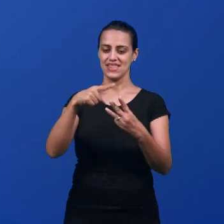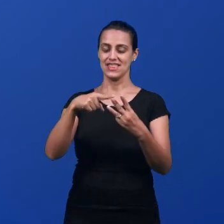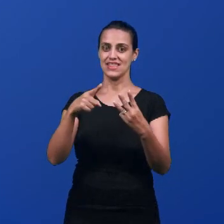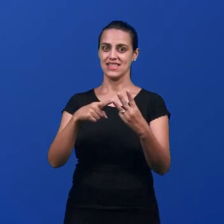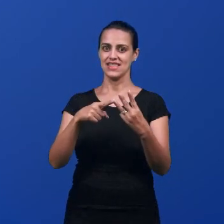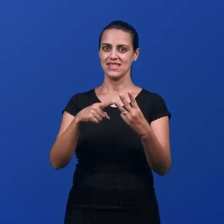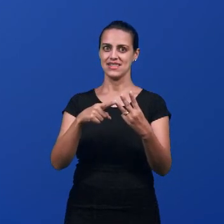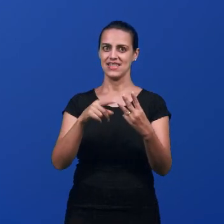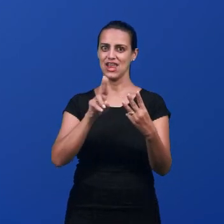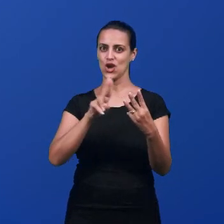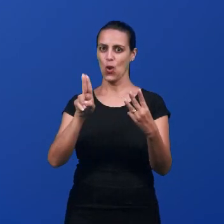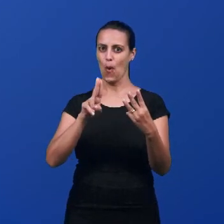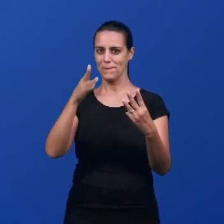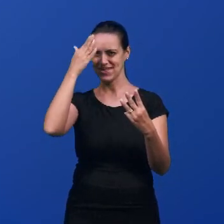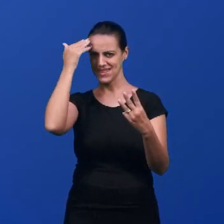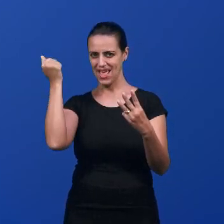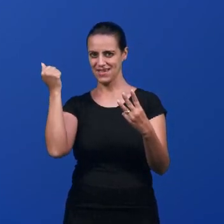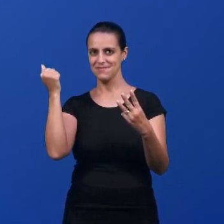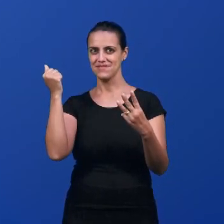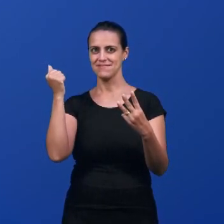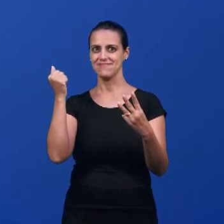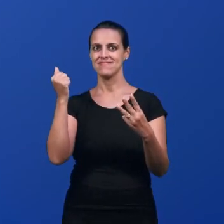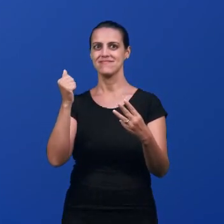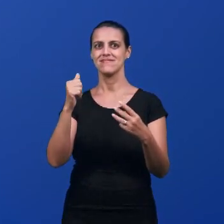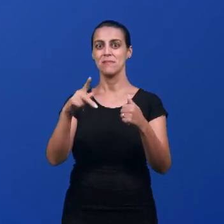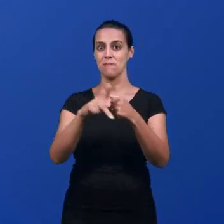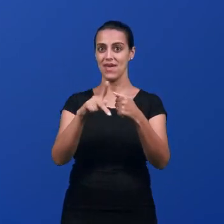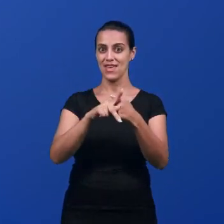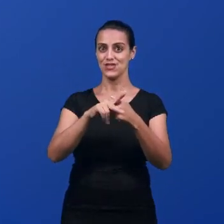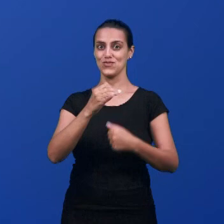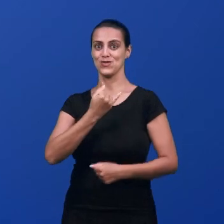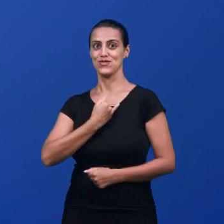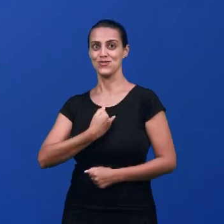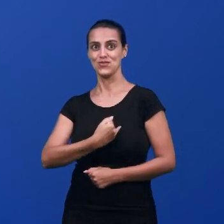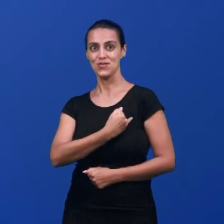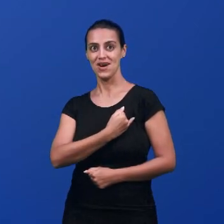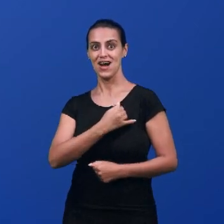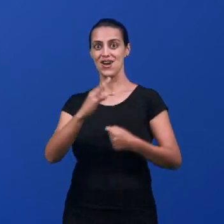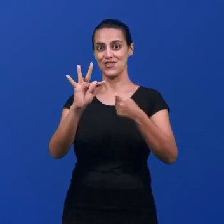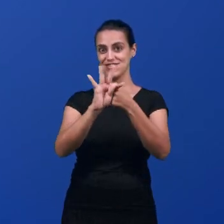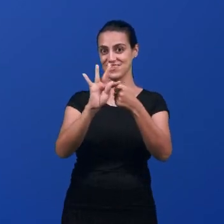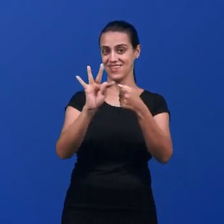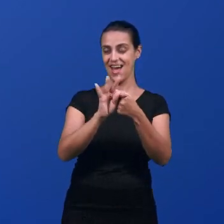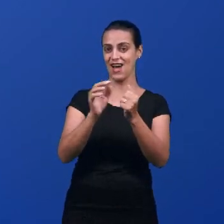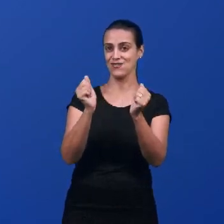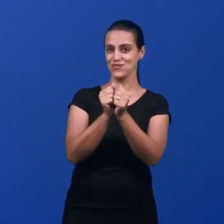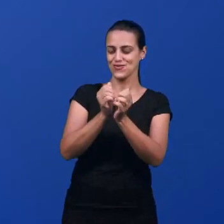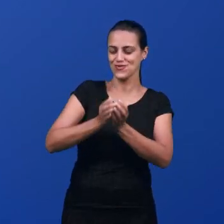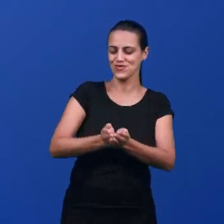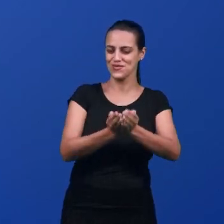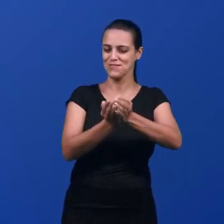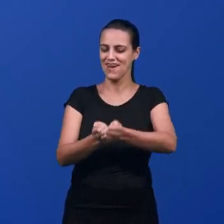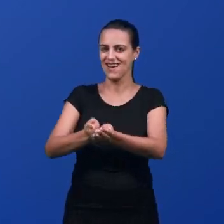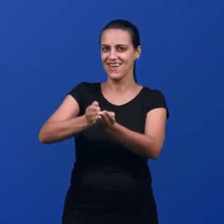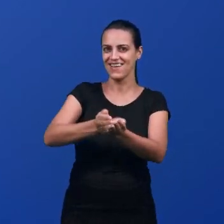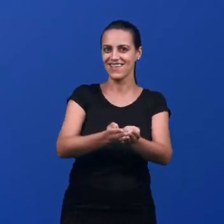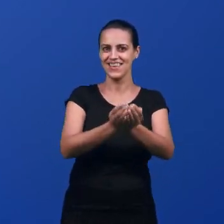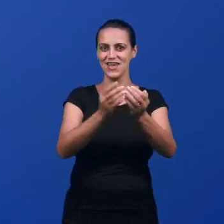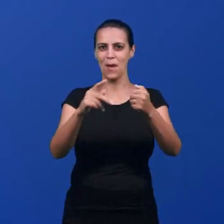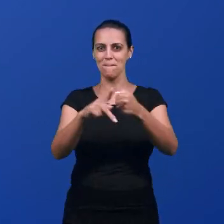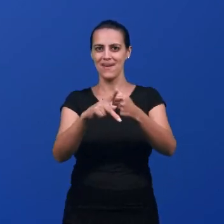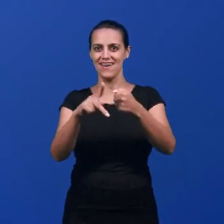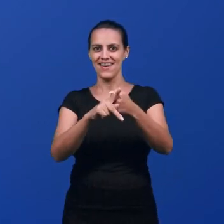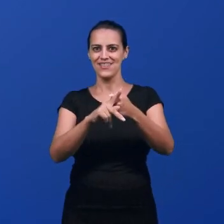quoi Benai, les 3 que tu sais? C'est Pierre, Jean, Jacques dans le bateau